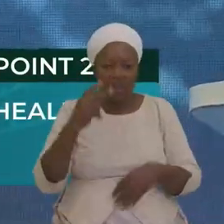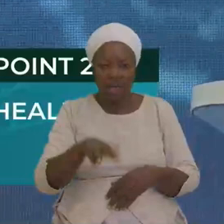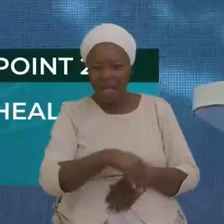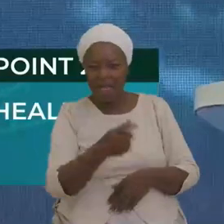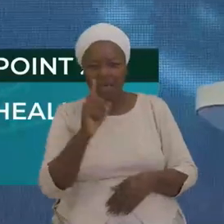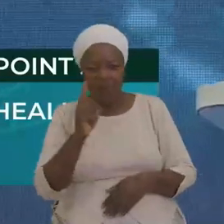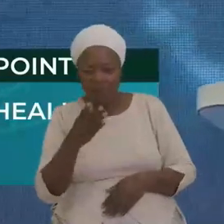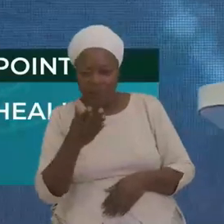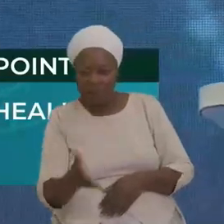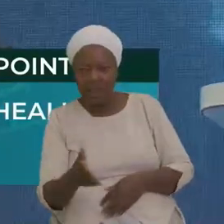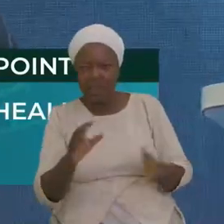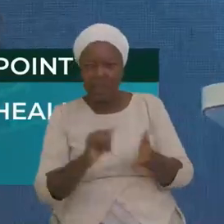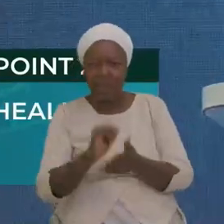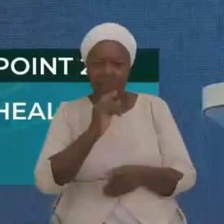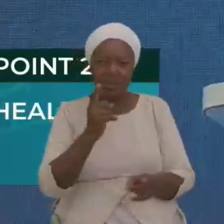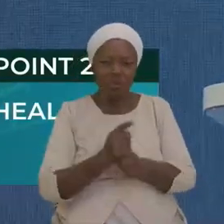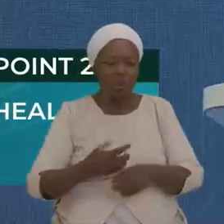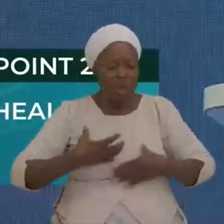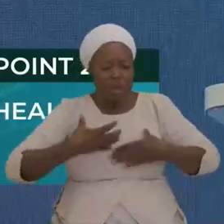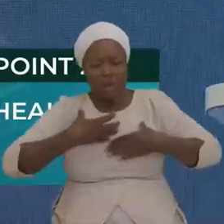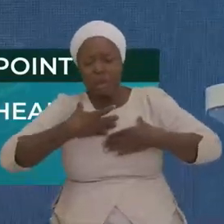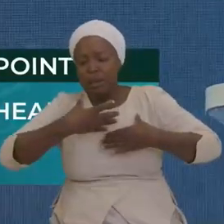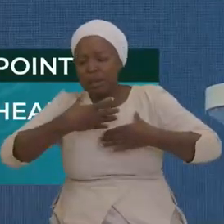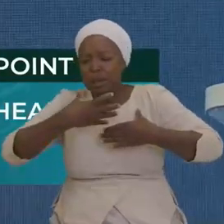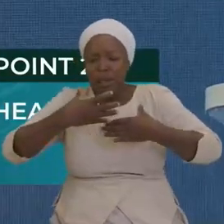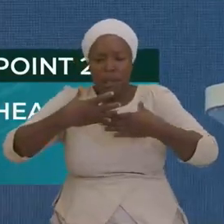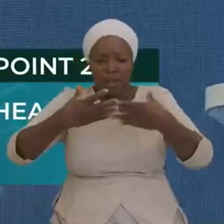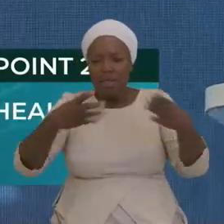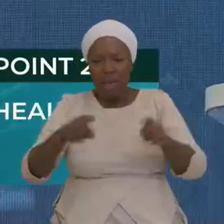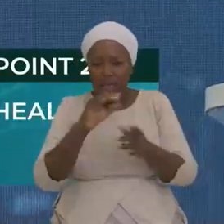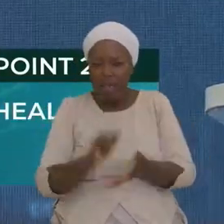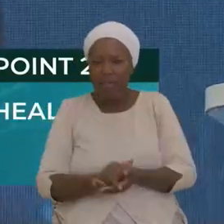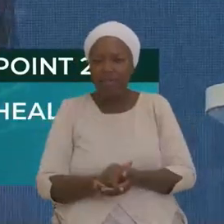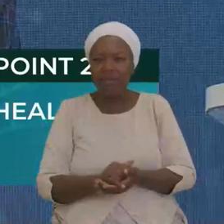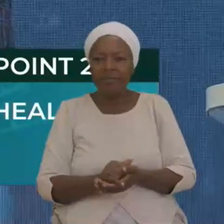Est-ce que tu as jamais vu quelqu'un là-bas qui crie et qui hurle?